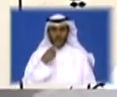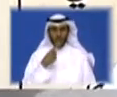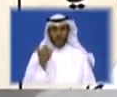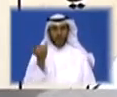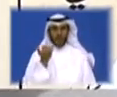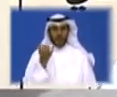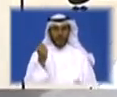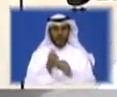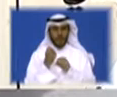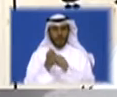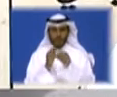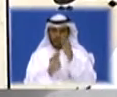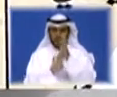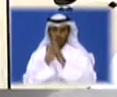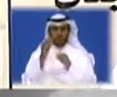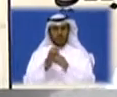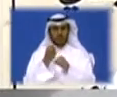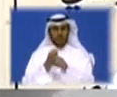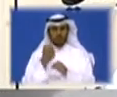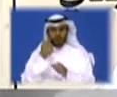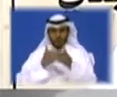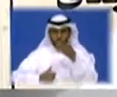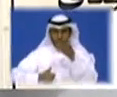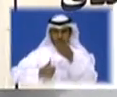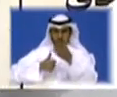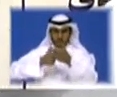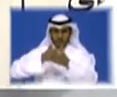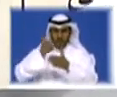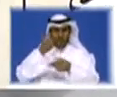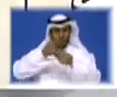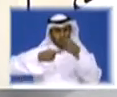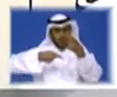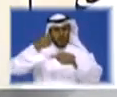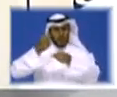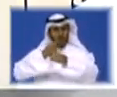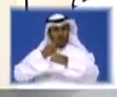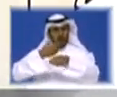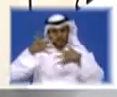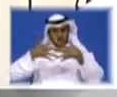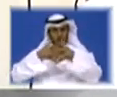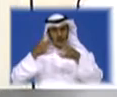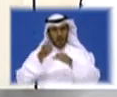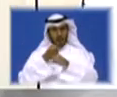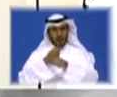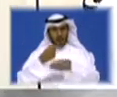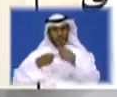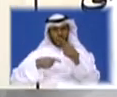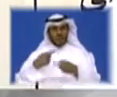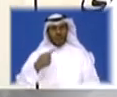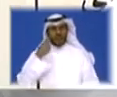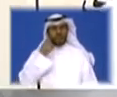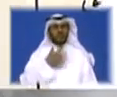هو الإنتاج، المقياس عندي هو العمل، المقياس عندي هو النجاح، المقياس عندي هو الاستمرار، المواصلة مع المجتمع،